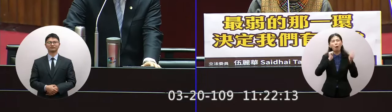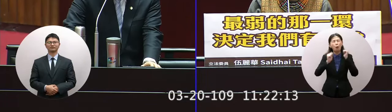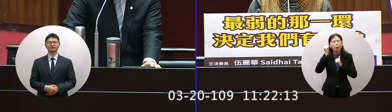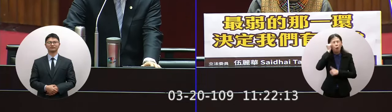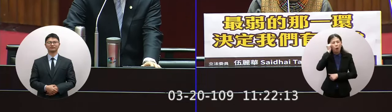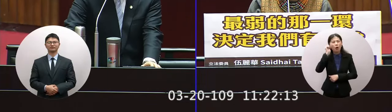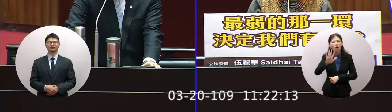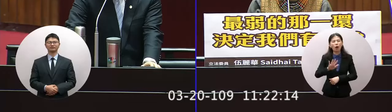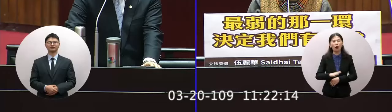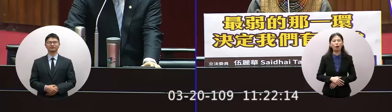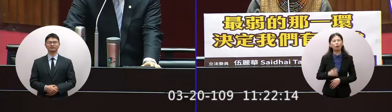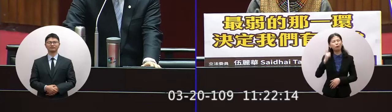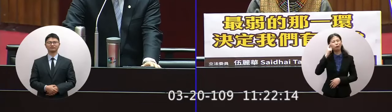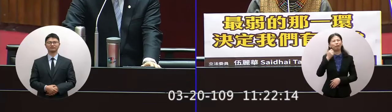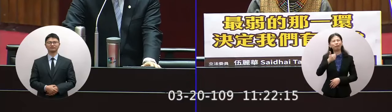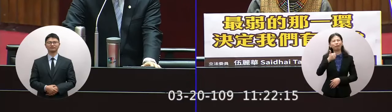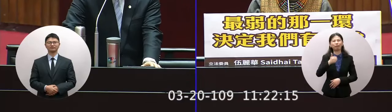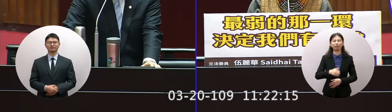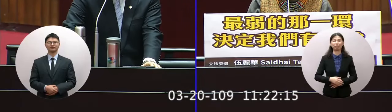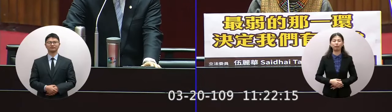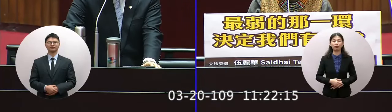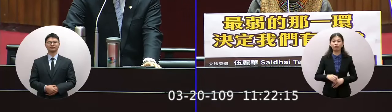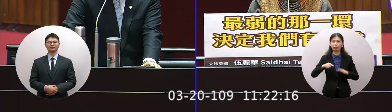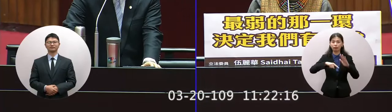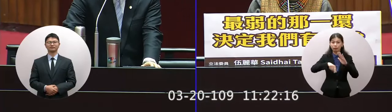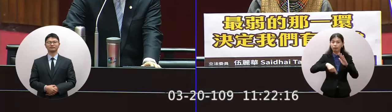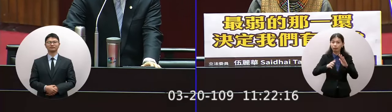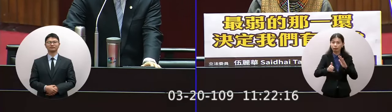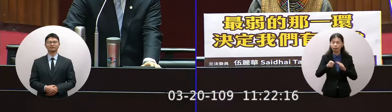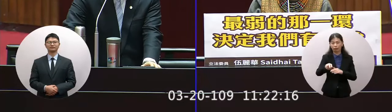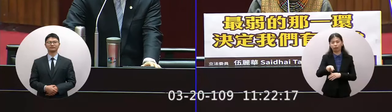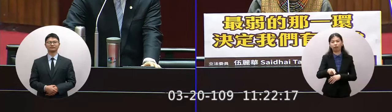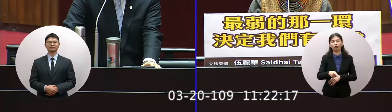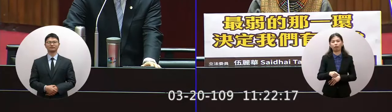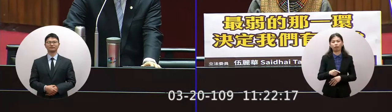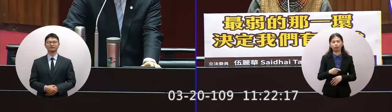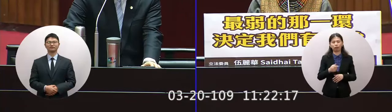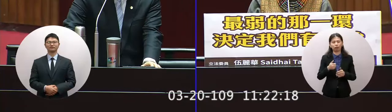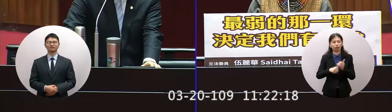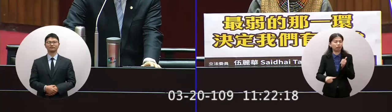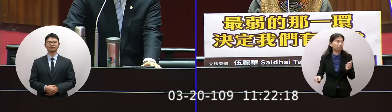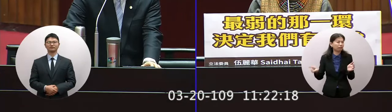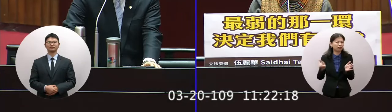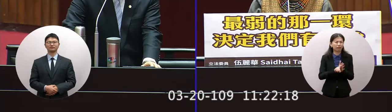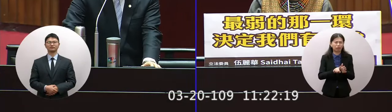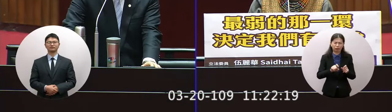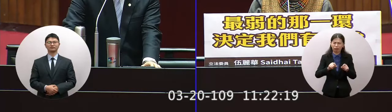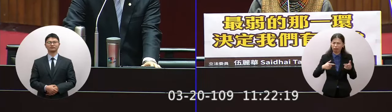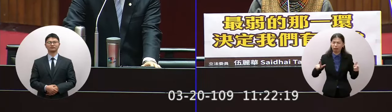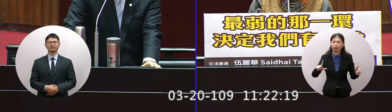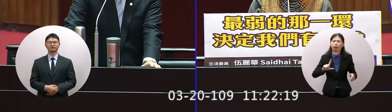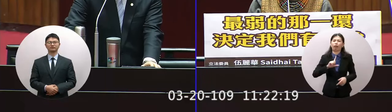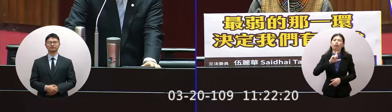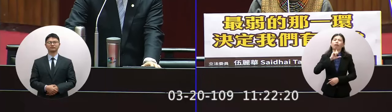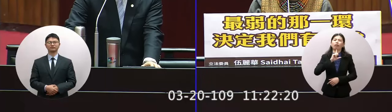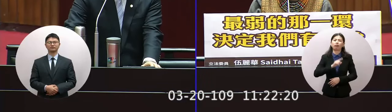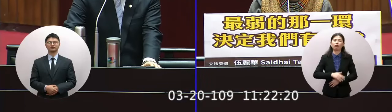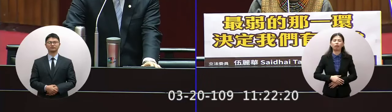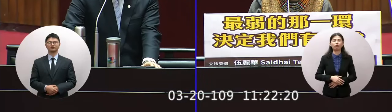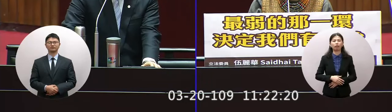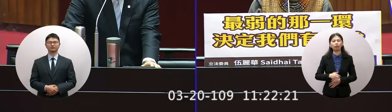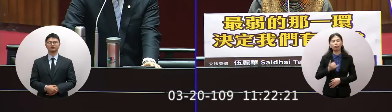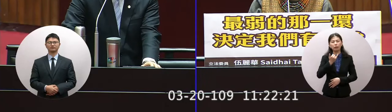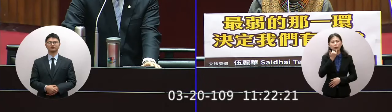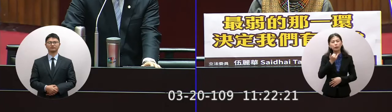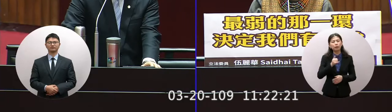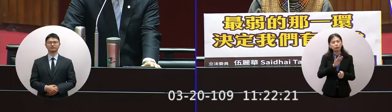当中非常的美好。我想院长您丰富的生命经验让我们可以有更多的理解